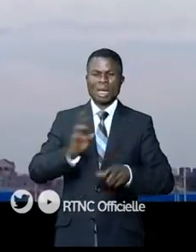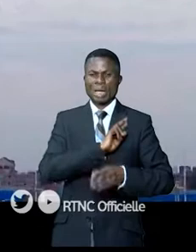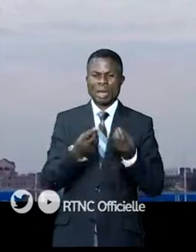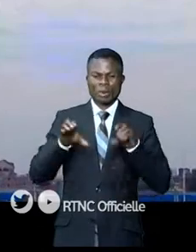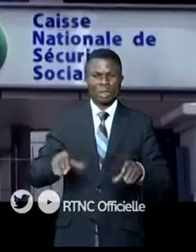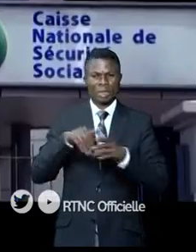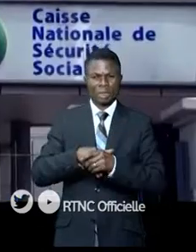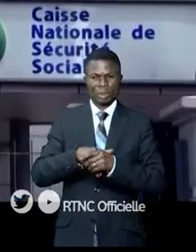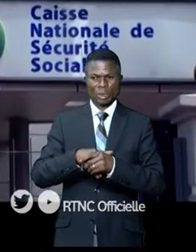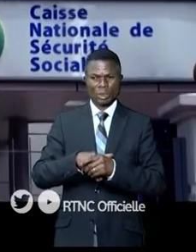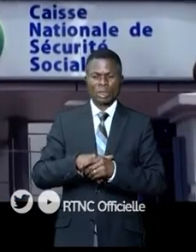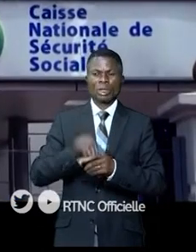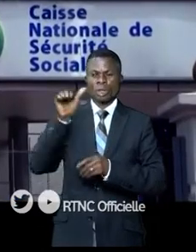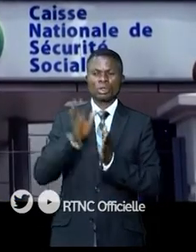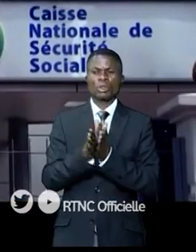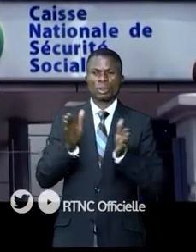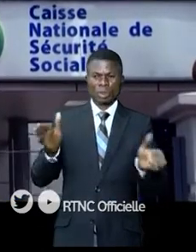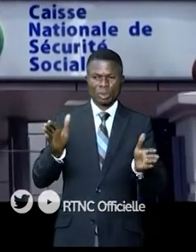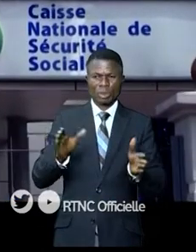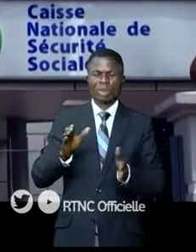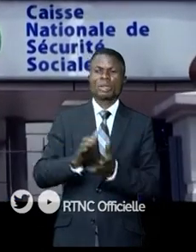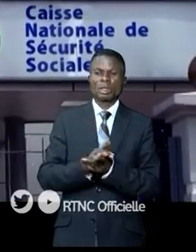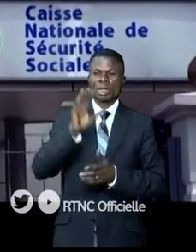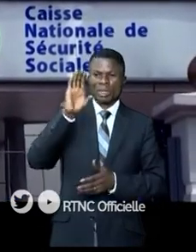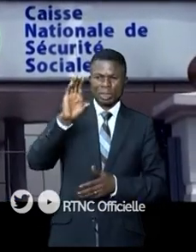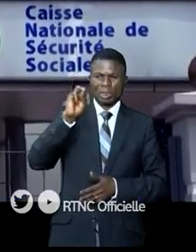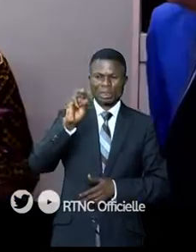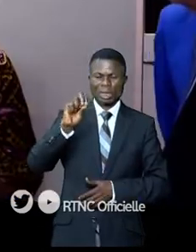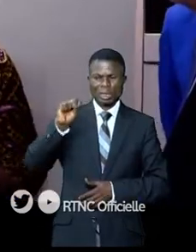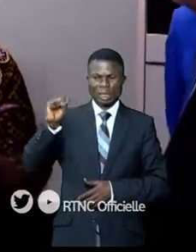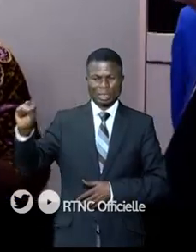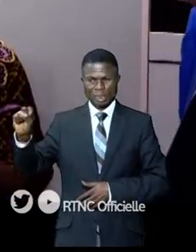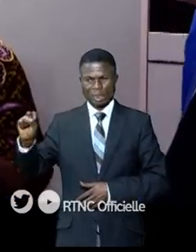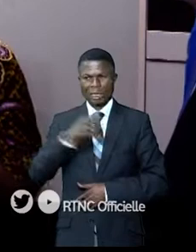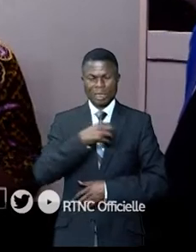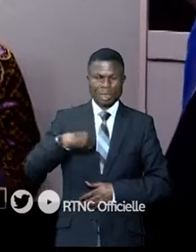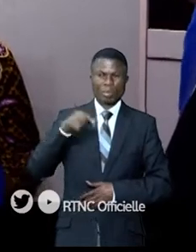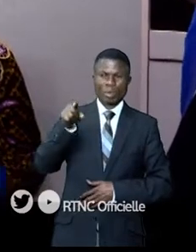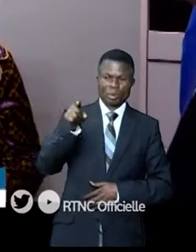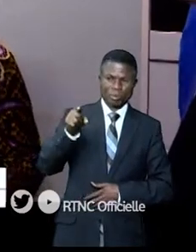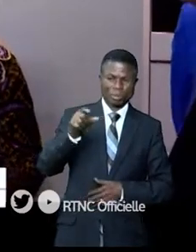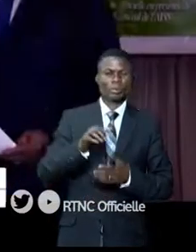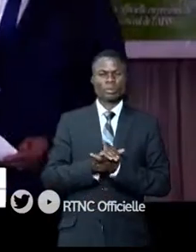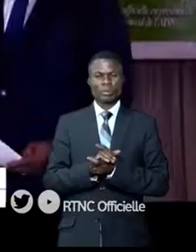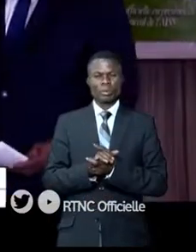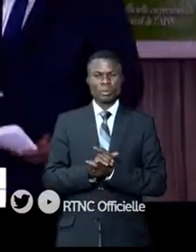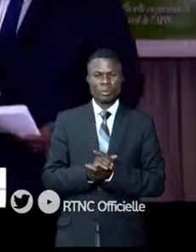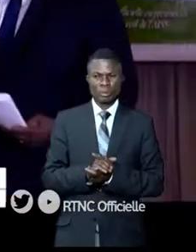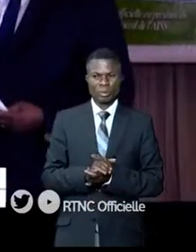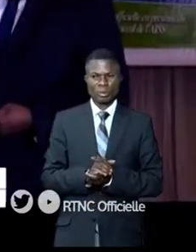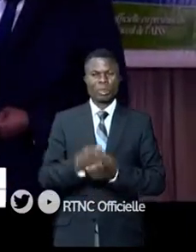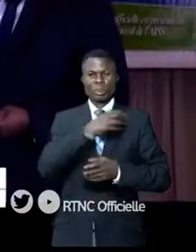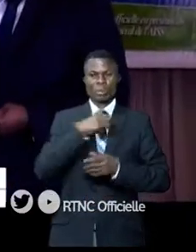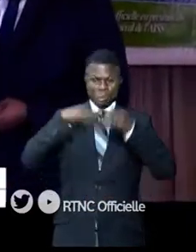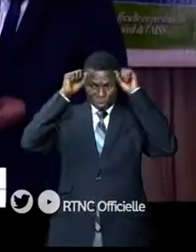à travers la directrice générale de la Caisse nationale de sécurité sociale, Mme Agnès Mouad-Nawej-Katang, la